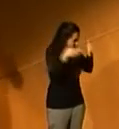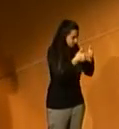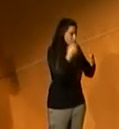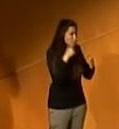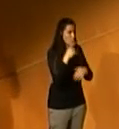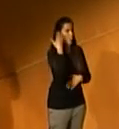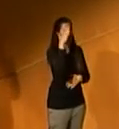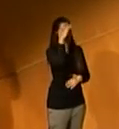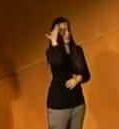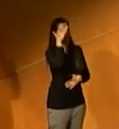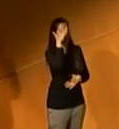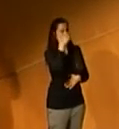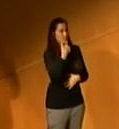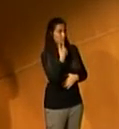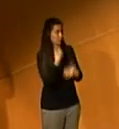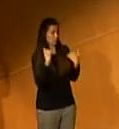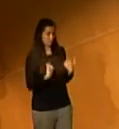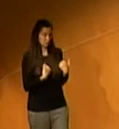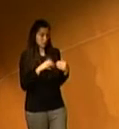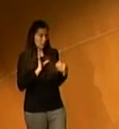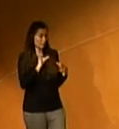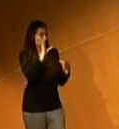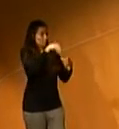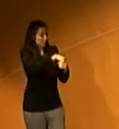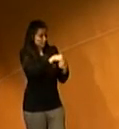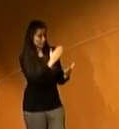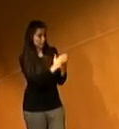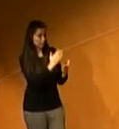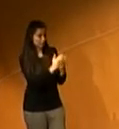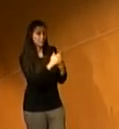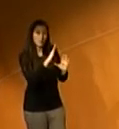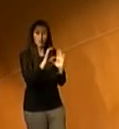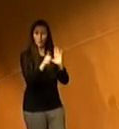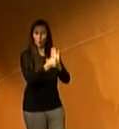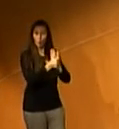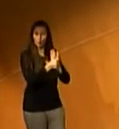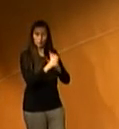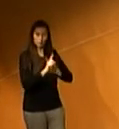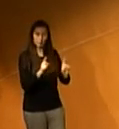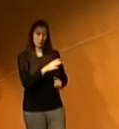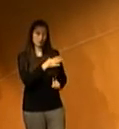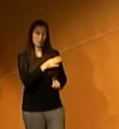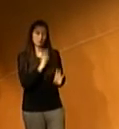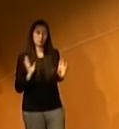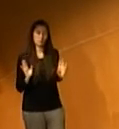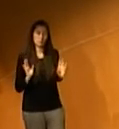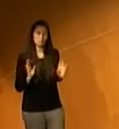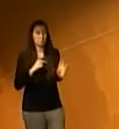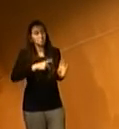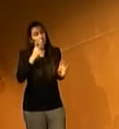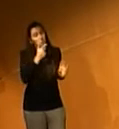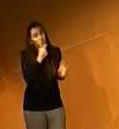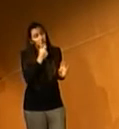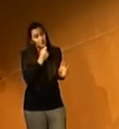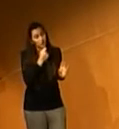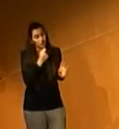soit un élément de cette classe sans pour autant être enseignant, c'est plus facile pour les autres élèves de s'adresser à nous